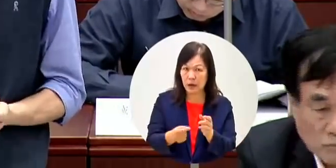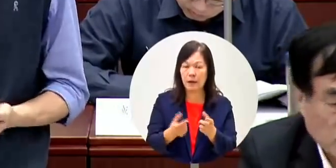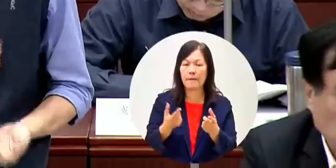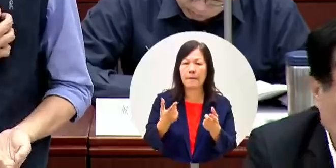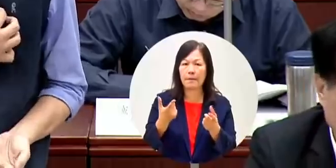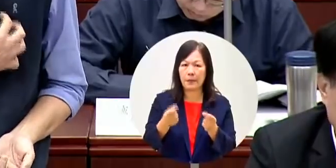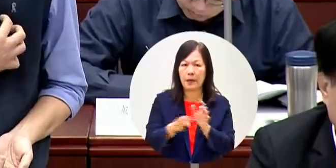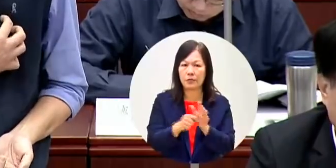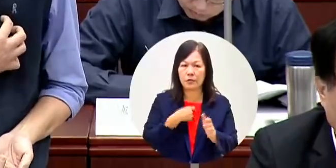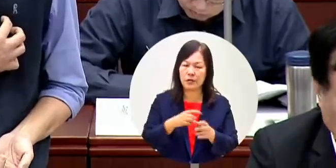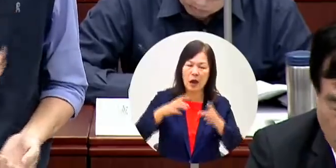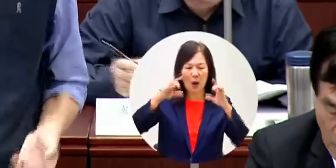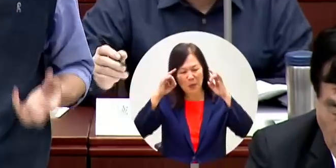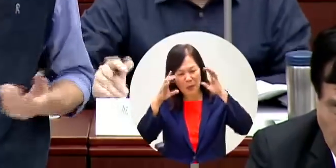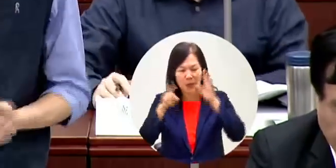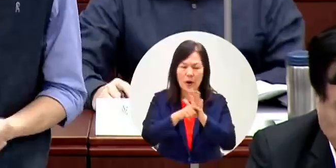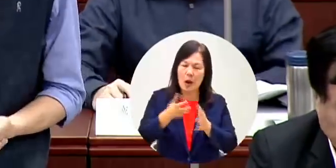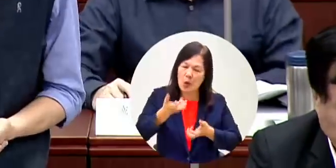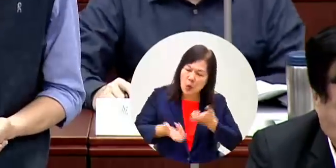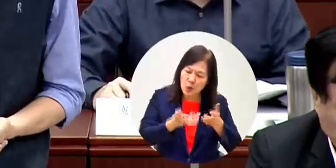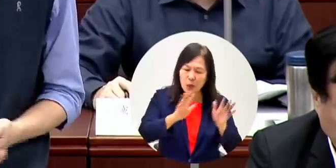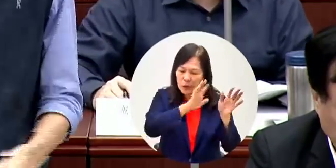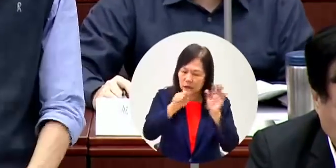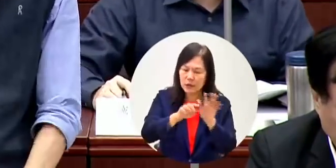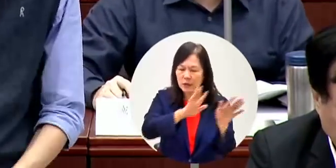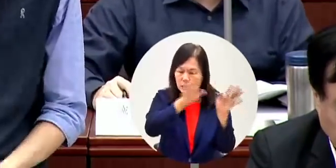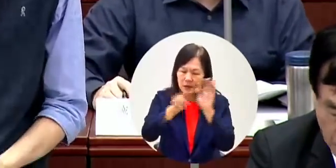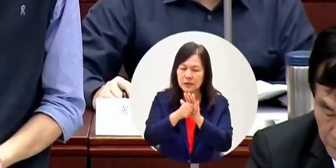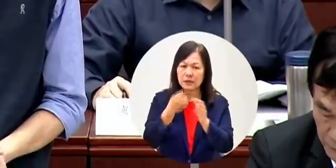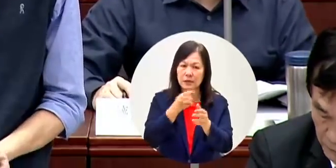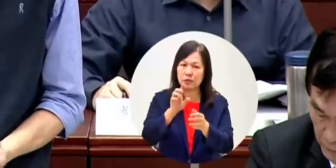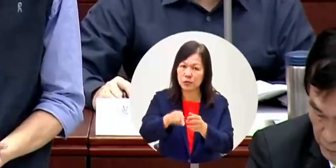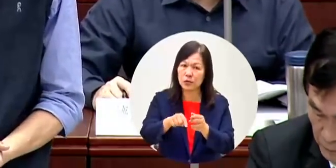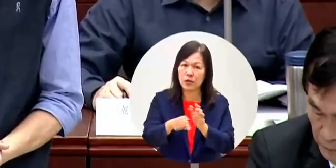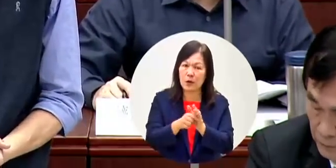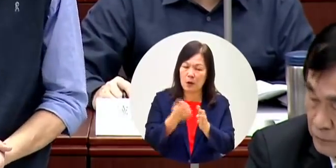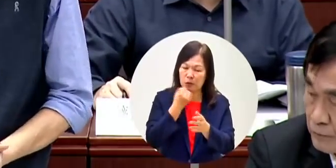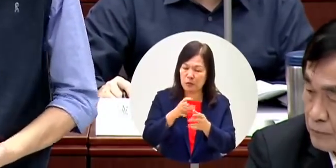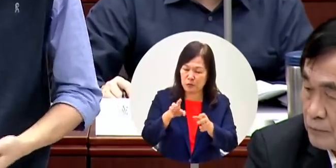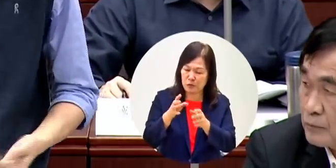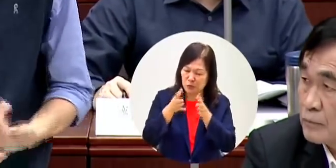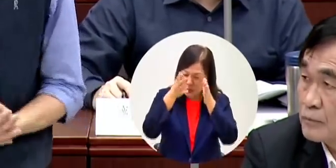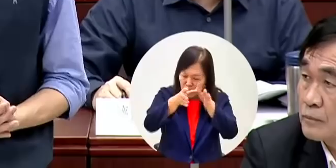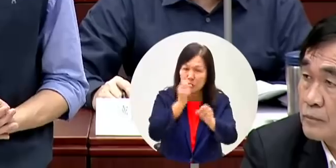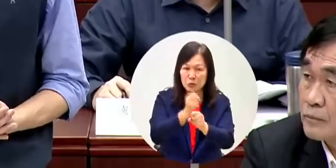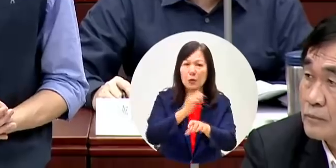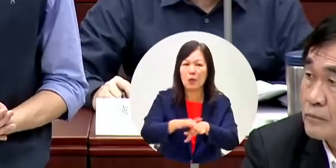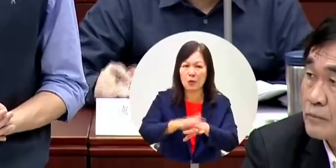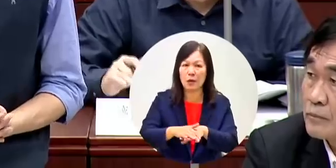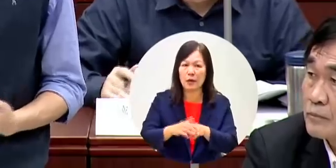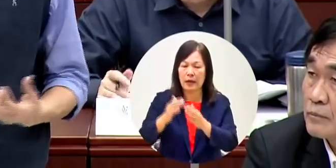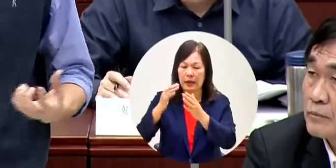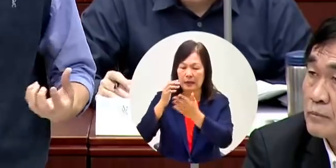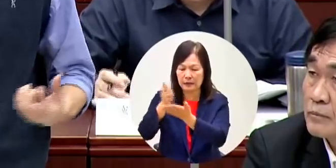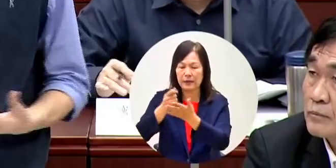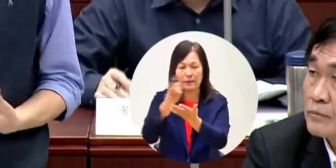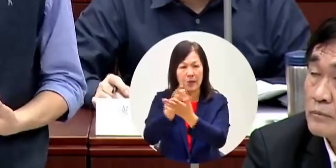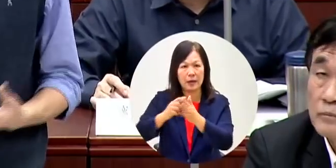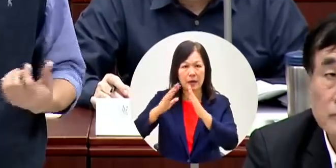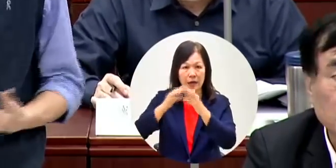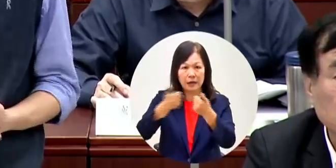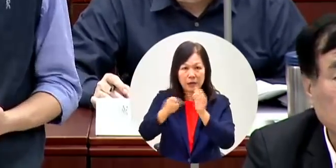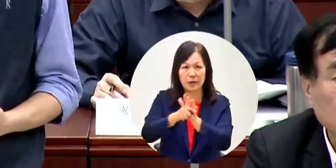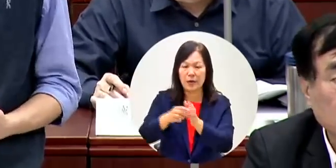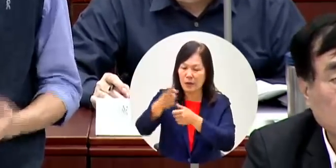的方式，这种心理状态，我们继续往前冲。那也请各位议会议员、女士先生多多给我们指导。这是一个活